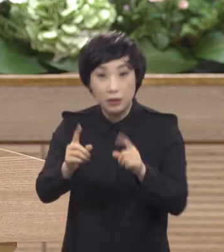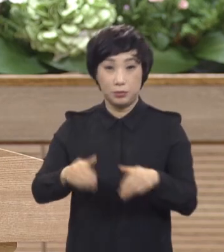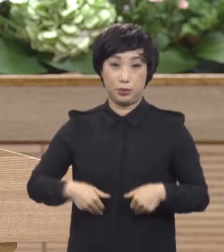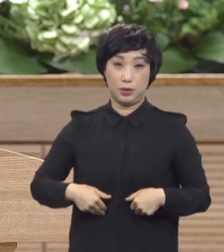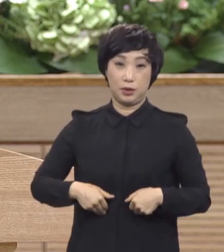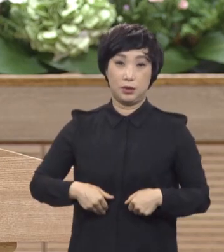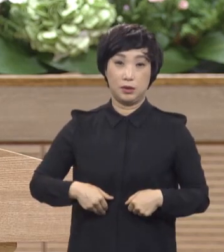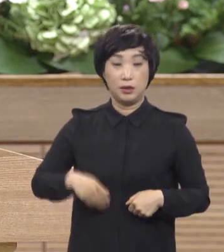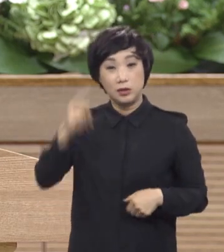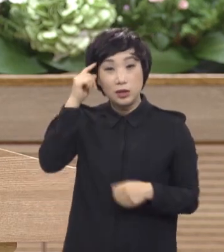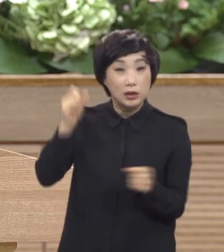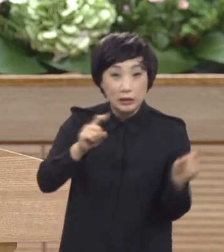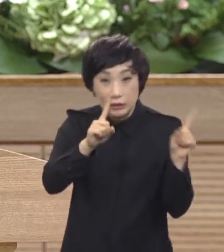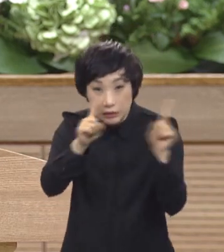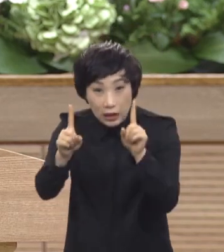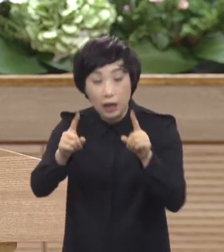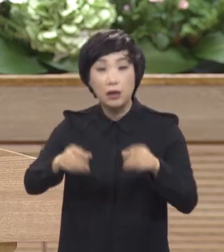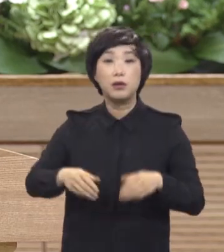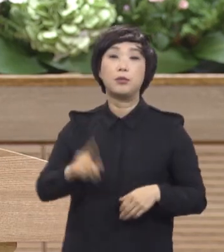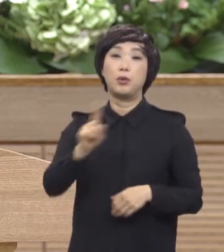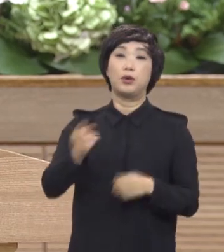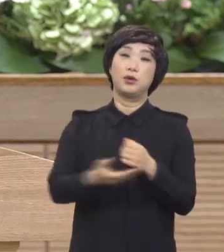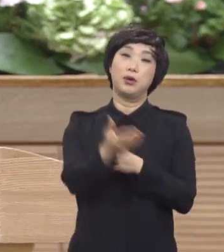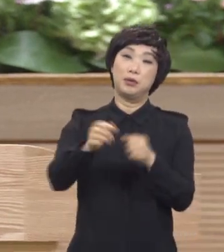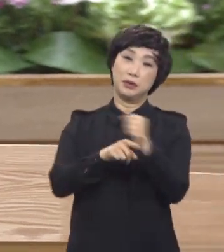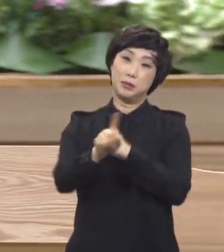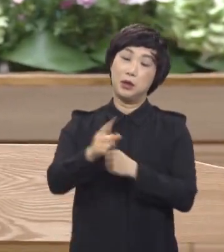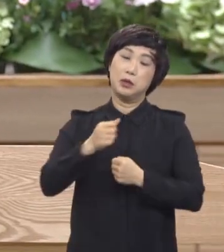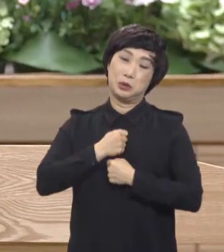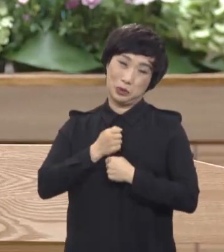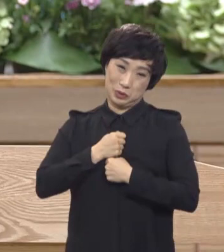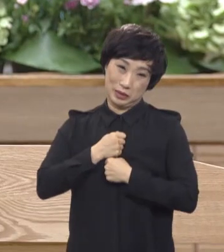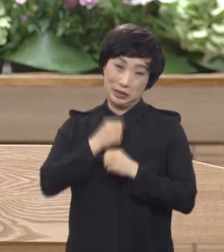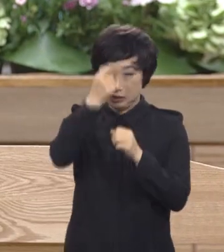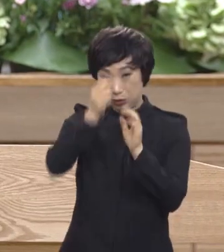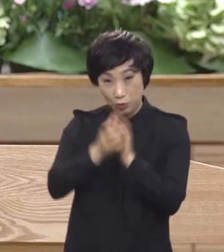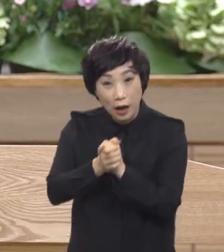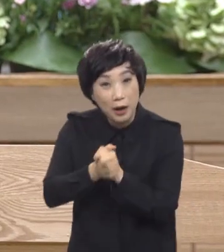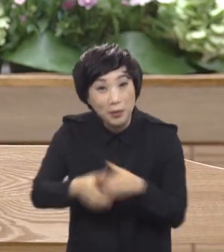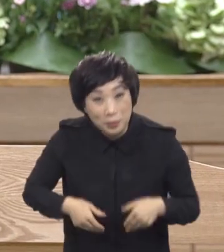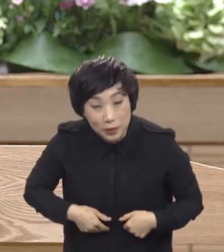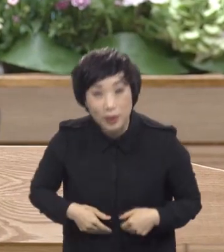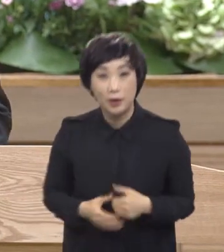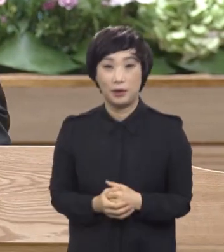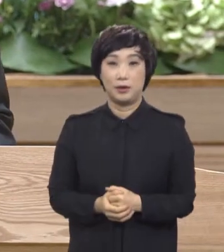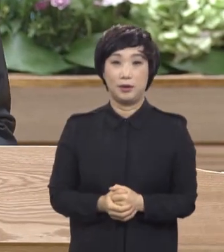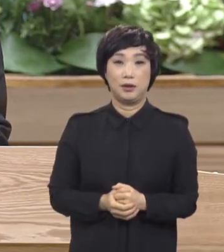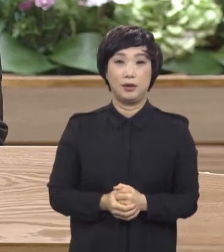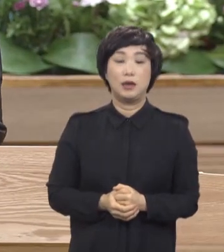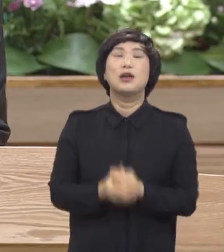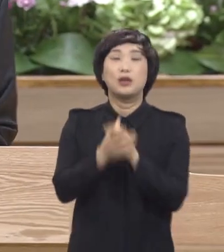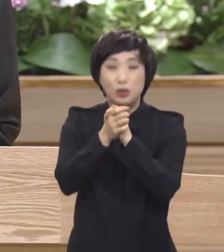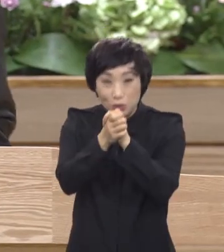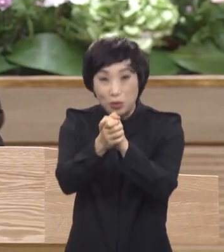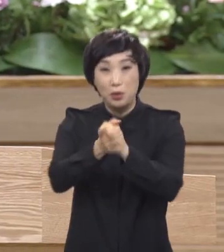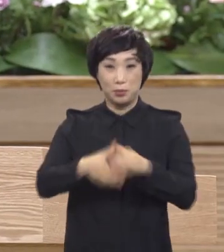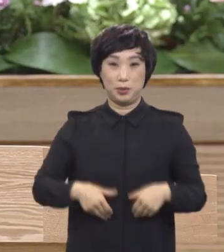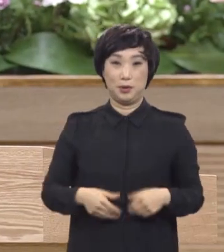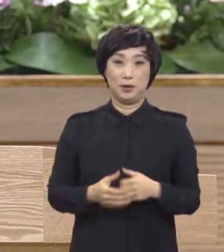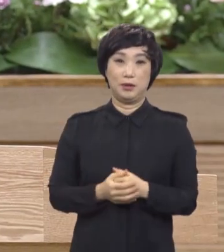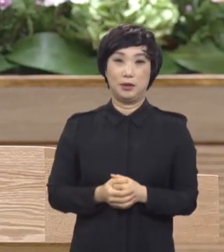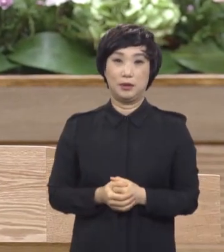정신 차리는 것이 뭐냐 근신에서 기도하는 것이다 기도하는 것이다